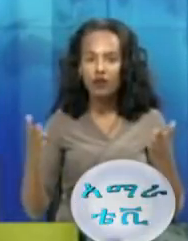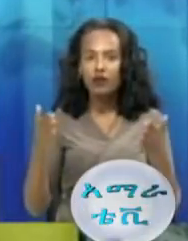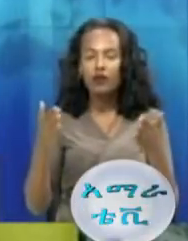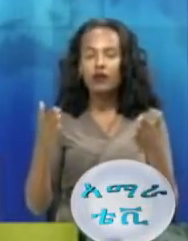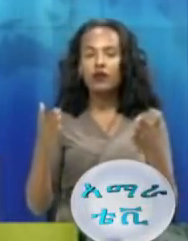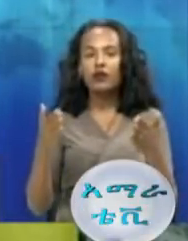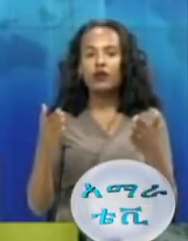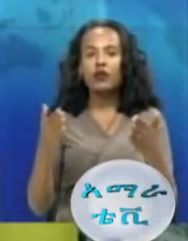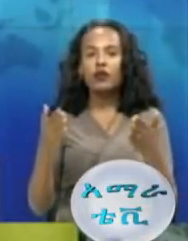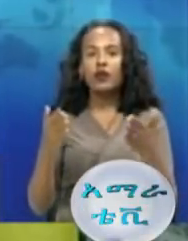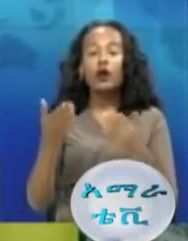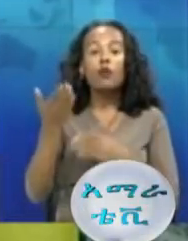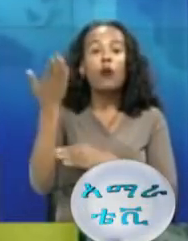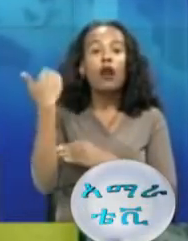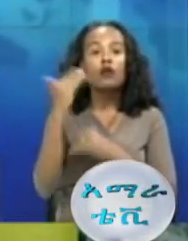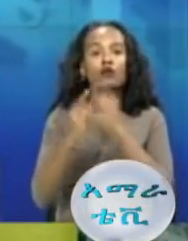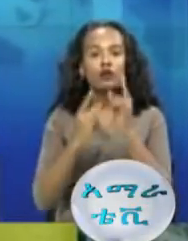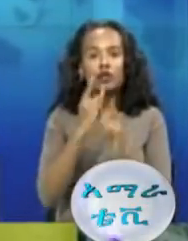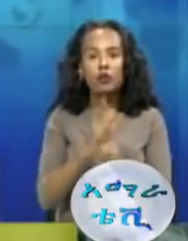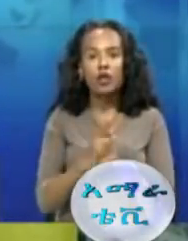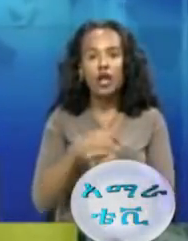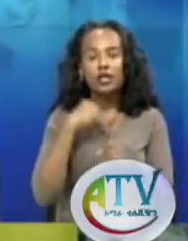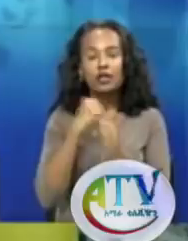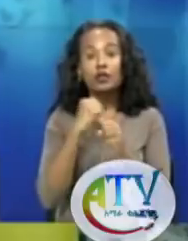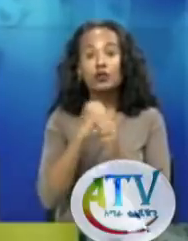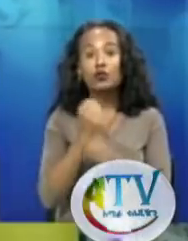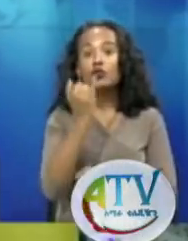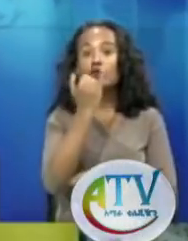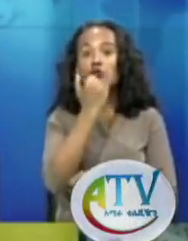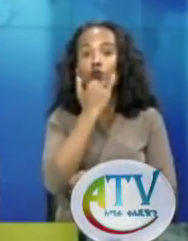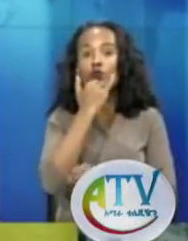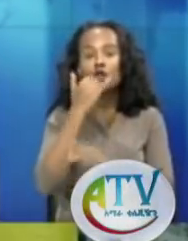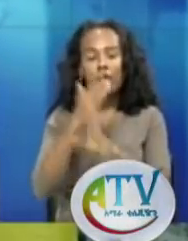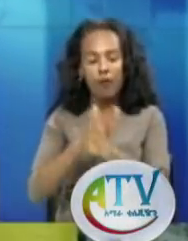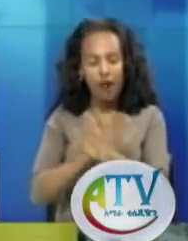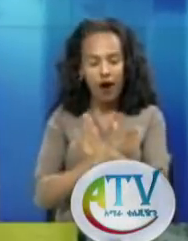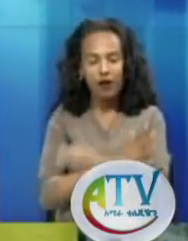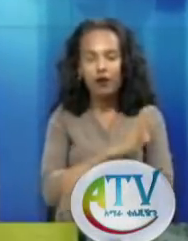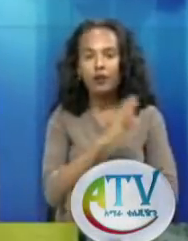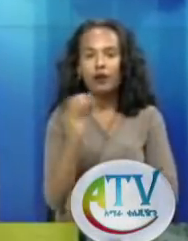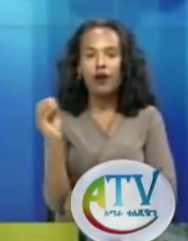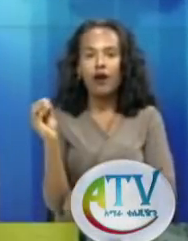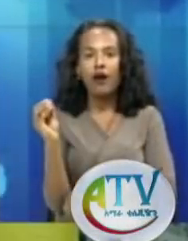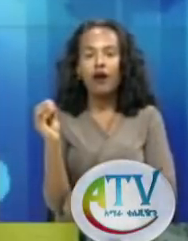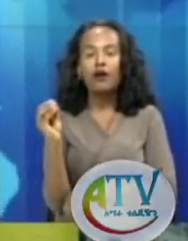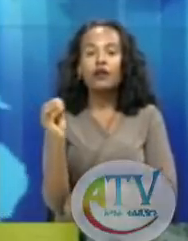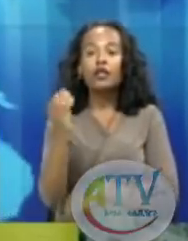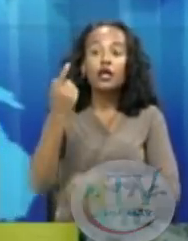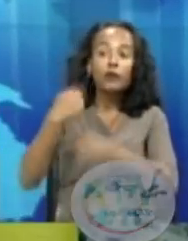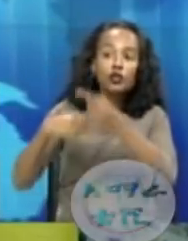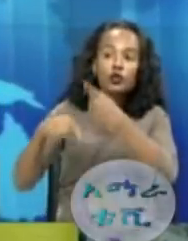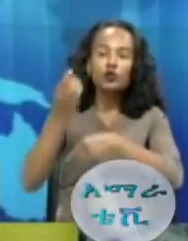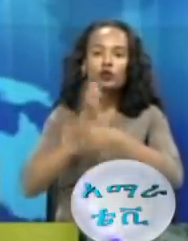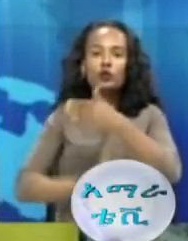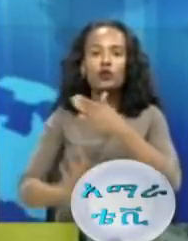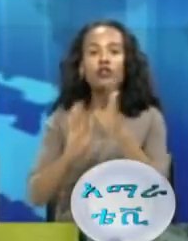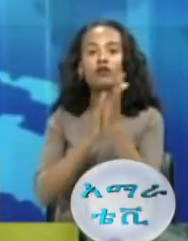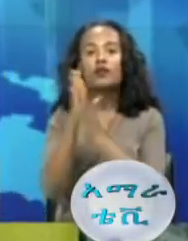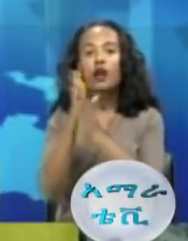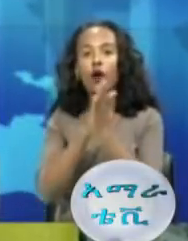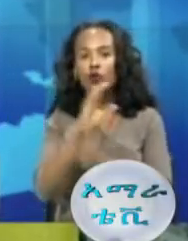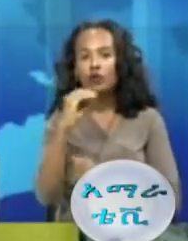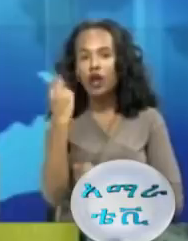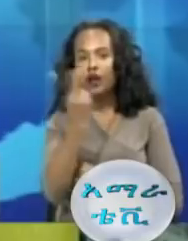ጠብቆ ማስፋት ባለፉት ዘመናት የተሰሩ ስህተቶችን ማረምና የመጪውን ትውልድ ፍላጎትና